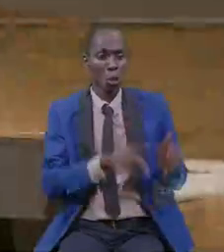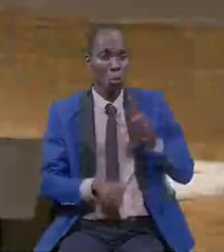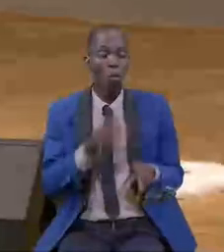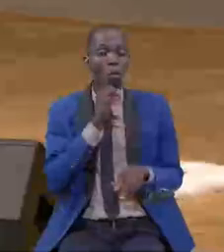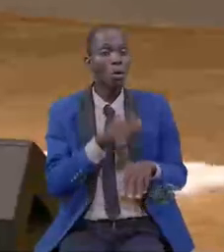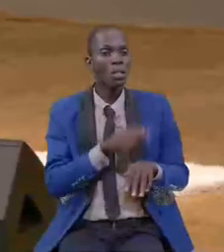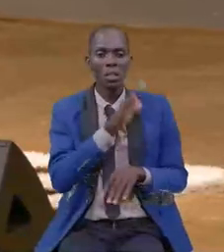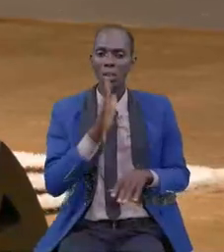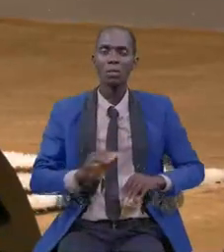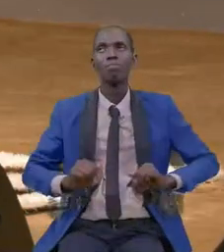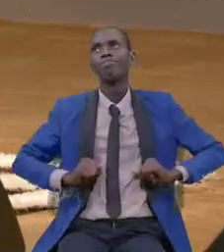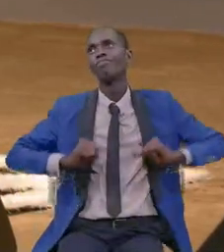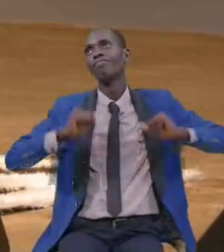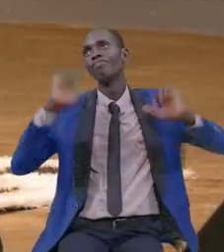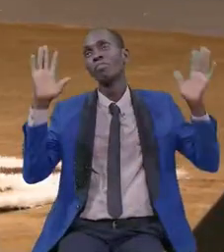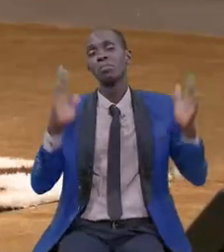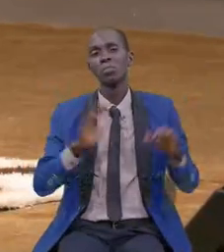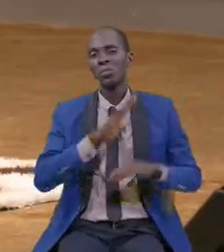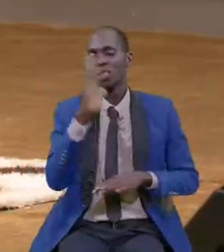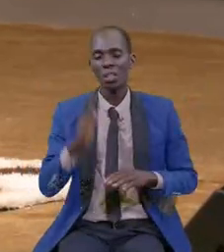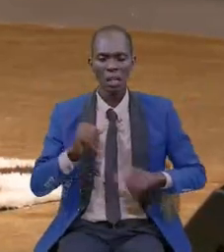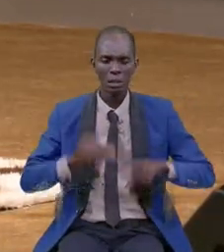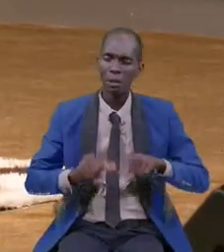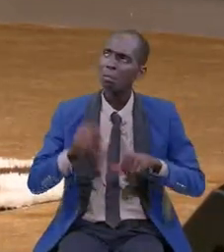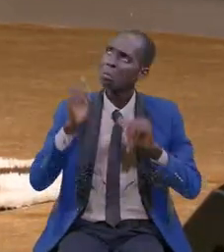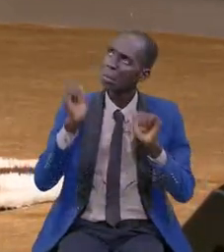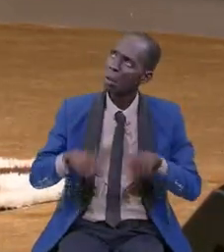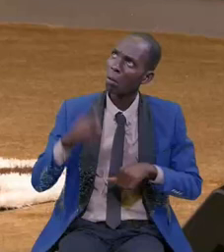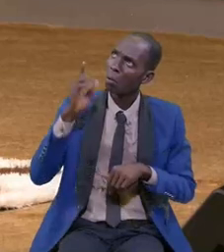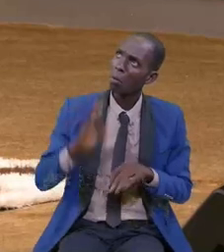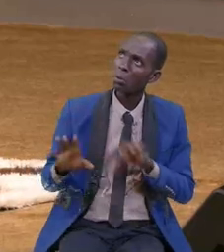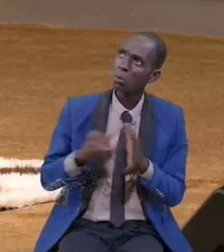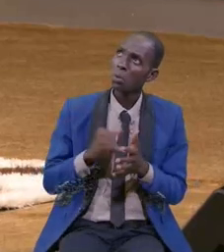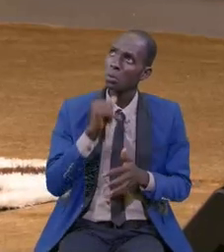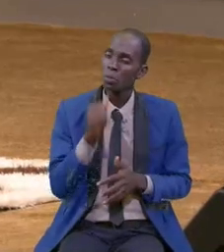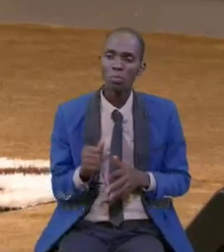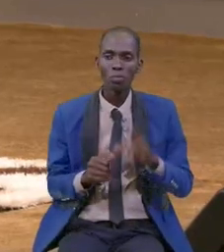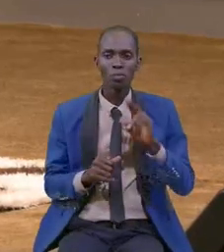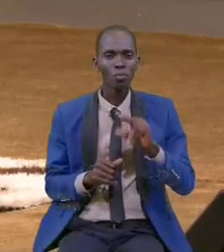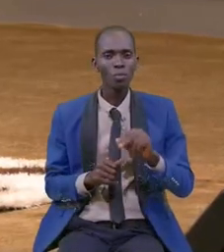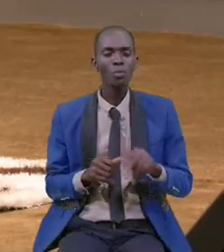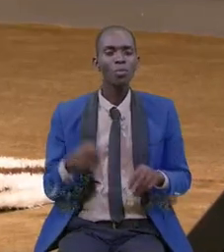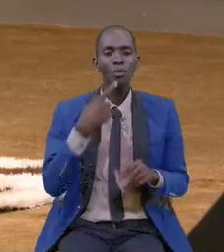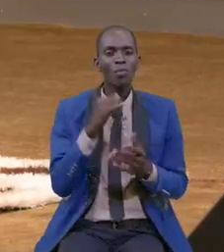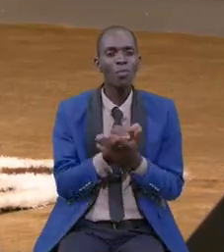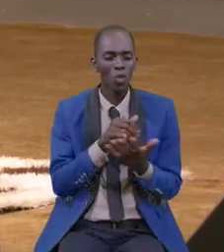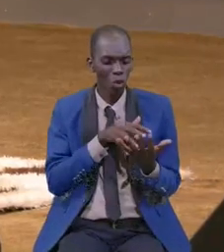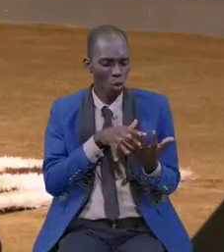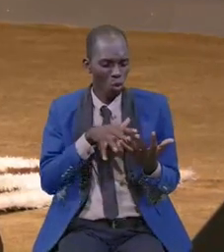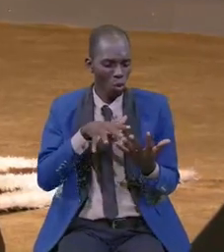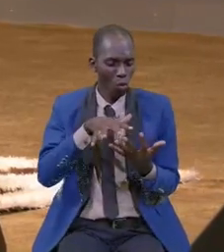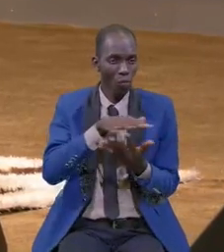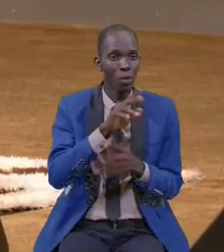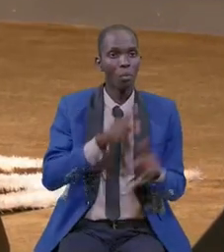n'ont pas dit comme je n'ai pas reçu est-ce que Dieu va jamais faire cela il a il a dit que tous ceux-là sont